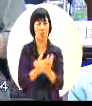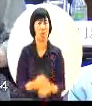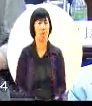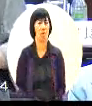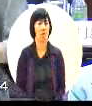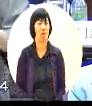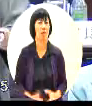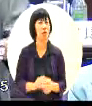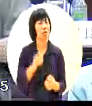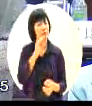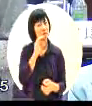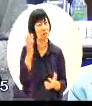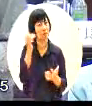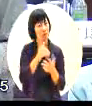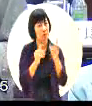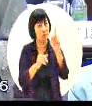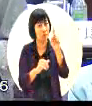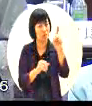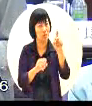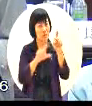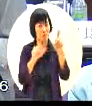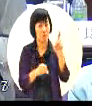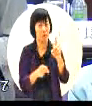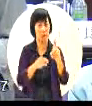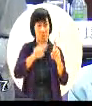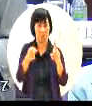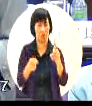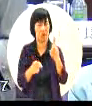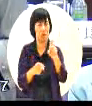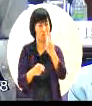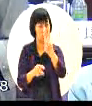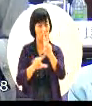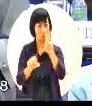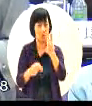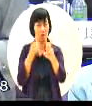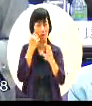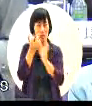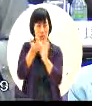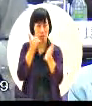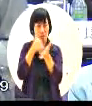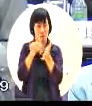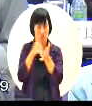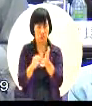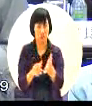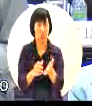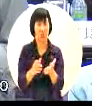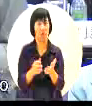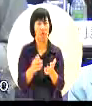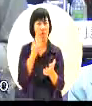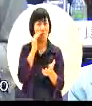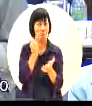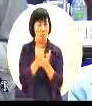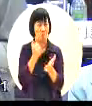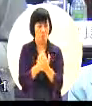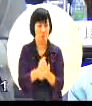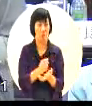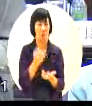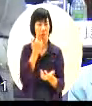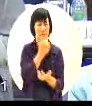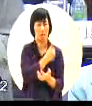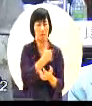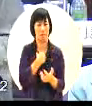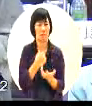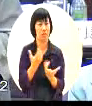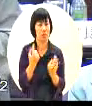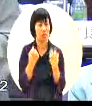已经11月外，到12月，我想议会预算也通过。咱对阿莲桥仔头啊，咱遐